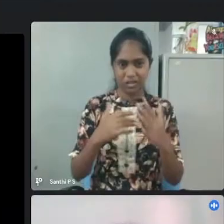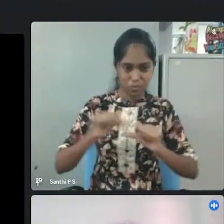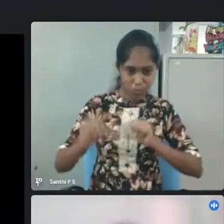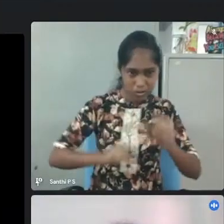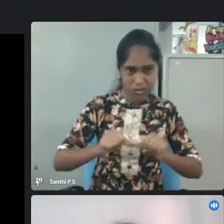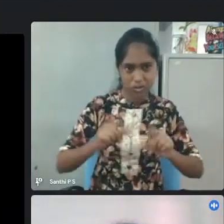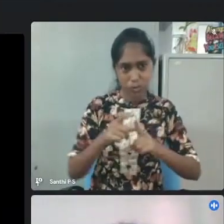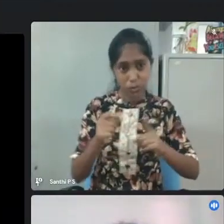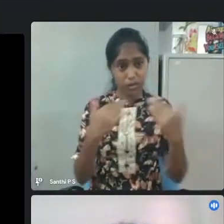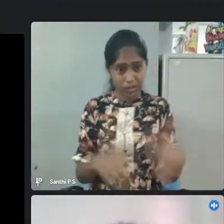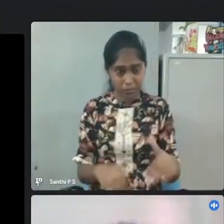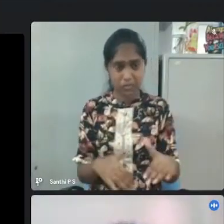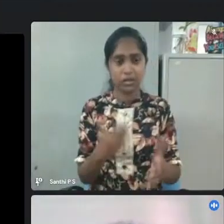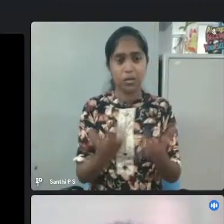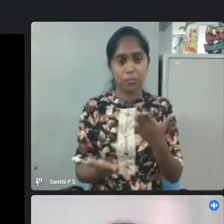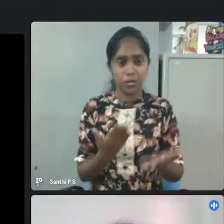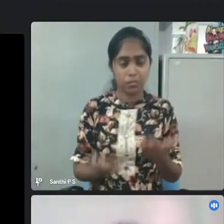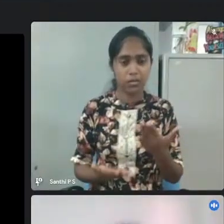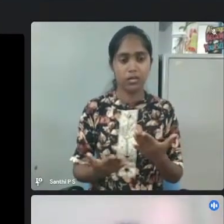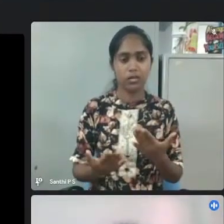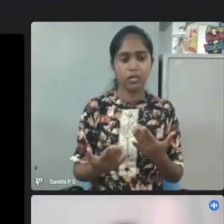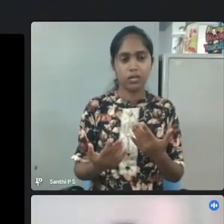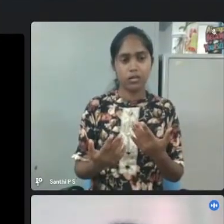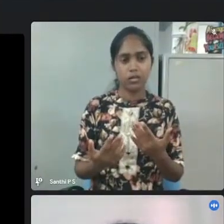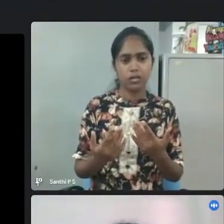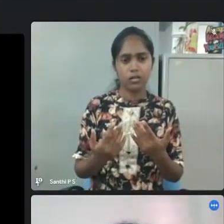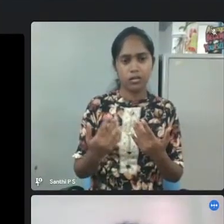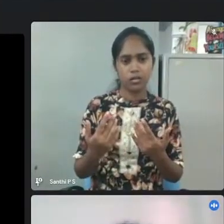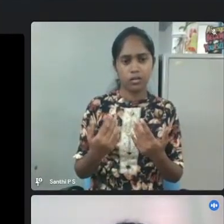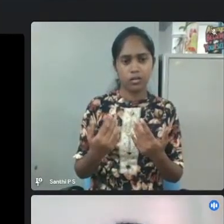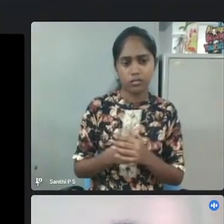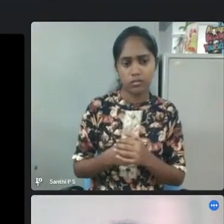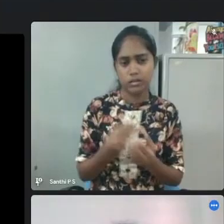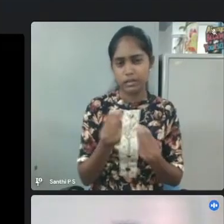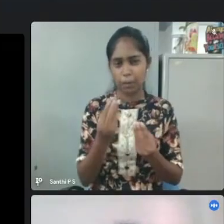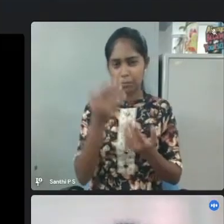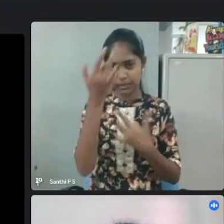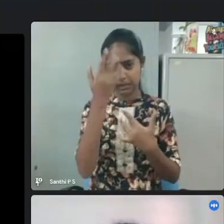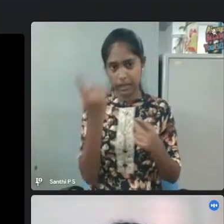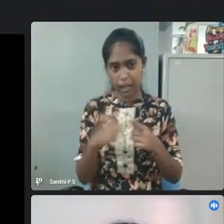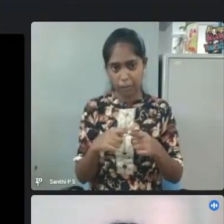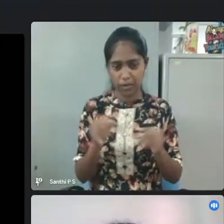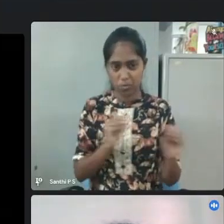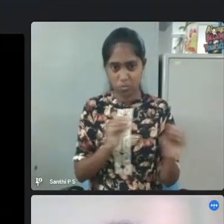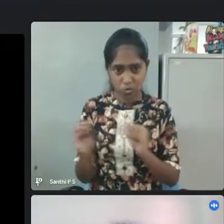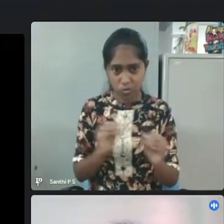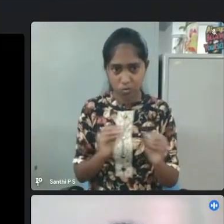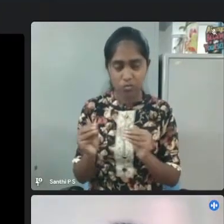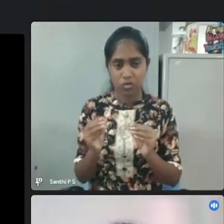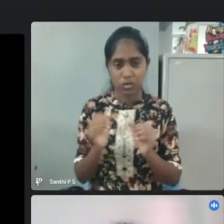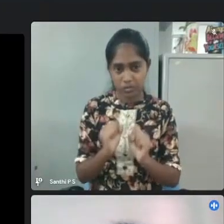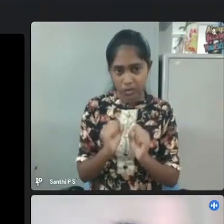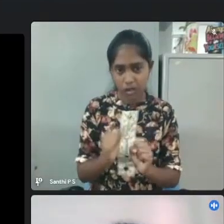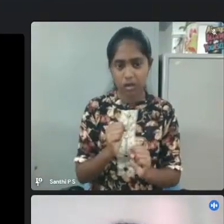സന്ധിവാതങ്ങൾ, സുഷുമ്ന നാഡിക്ക് സംഭവിക്കുന്ന പാരാപ്ലീജിയ പോലെയുള്ള പ്രശ്നങ്ങൾ, സ്ട്രോക്ക് പോലെ ഒരു